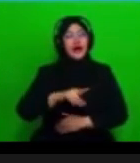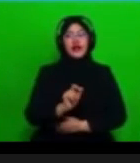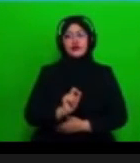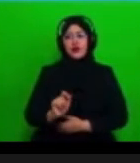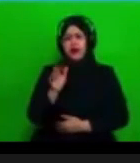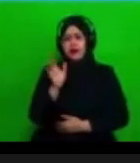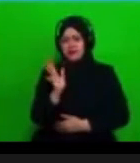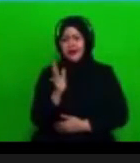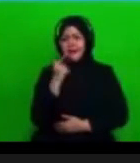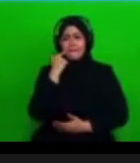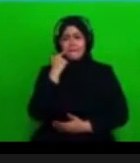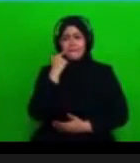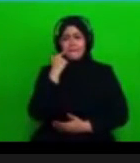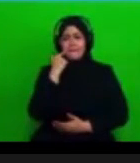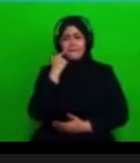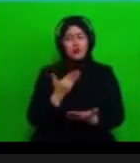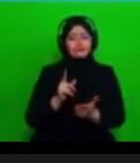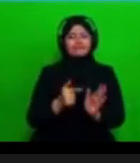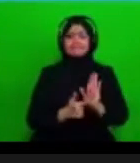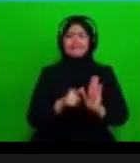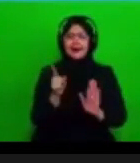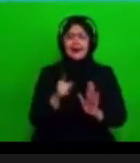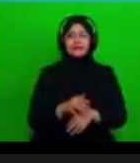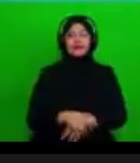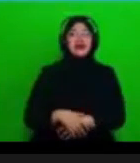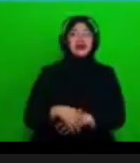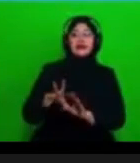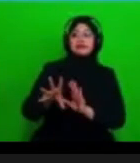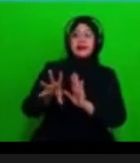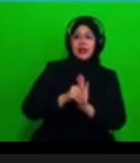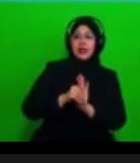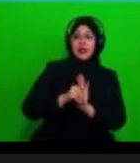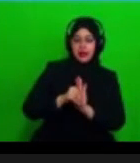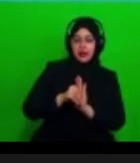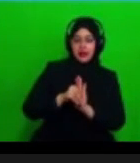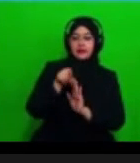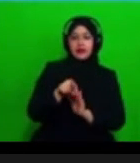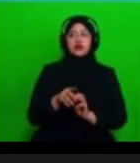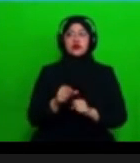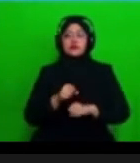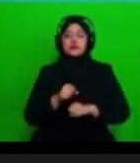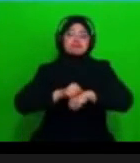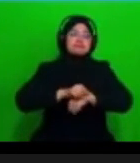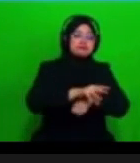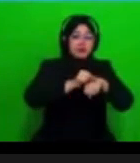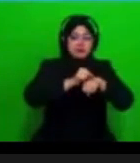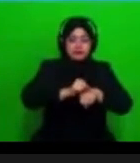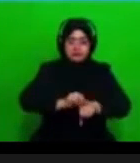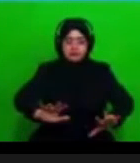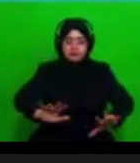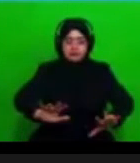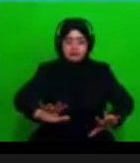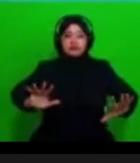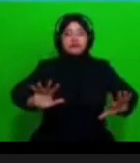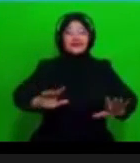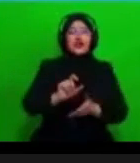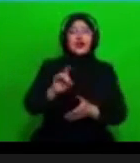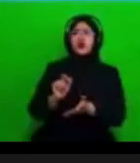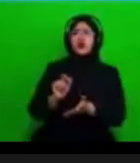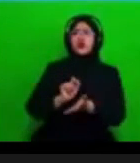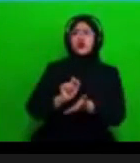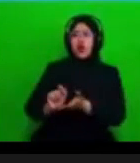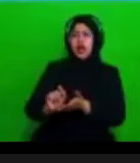kita ibaratnya kita ambil gitu, kita biayai dan kita imbaskan ke tempat lain, sekolah lain.